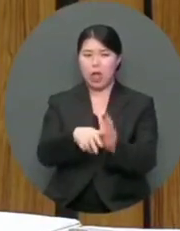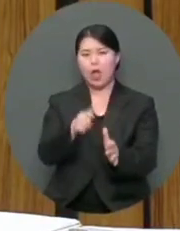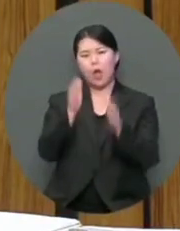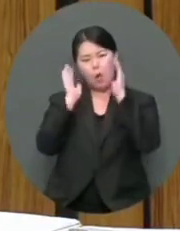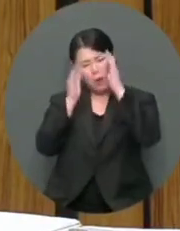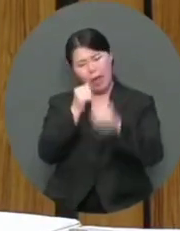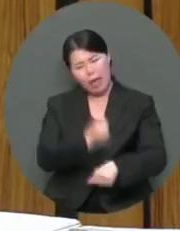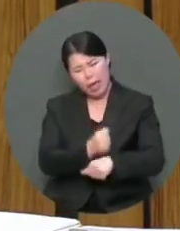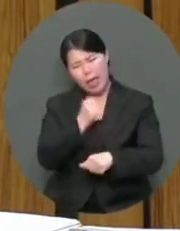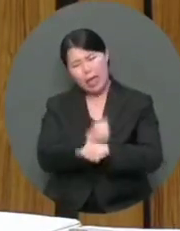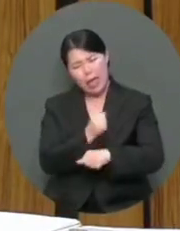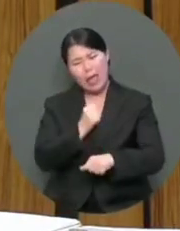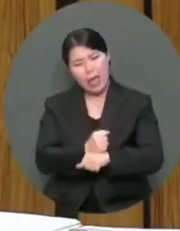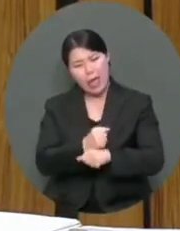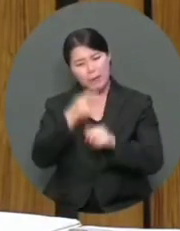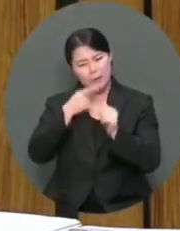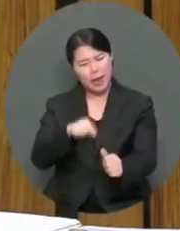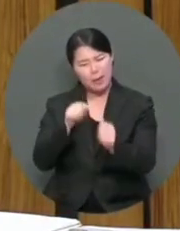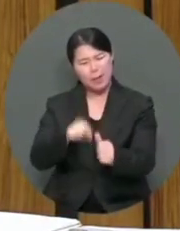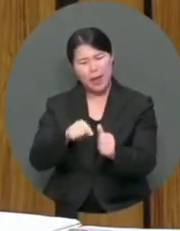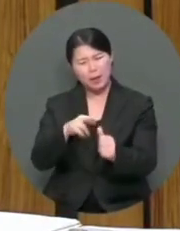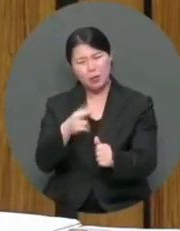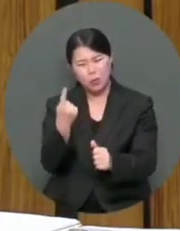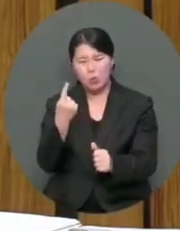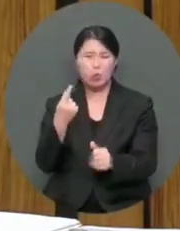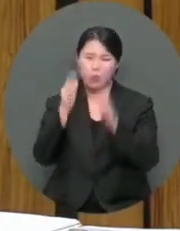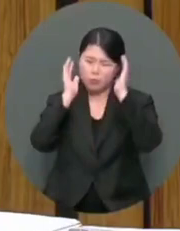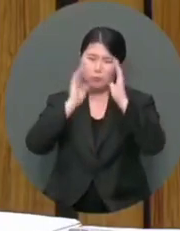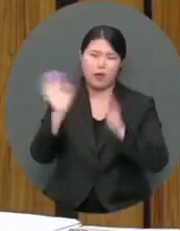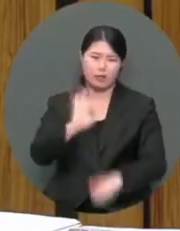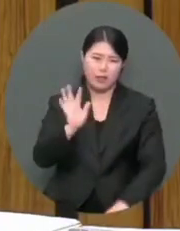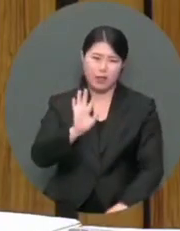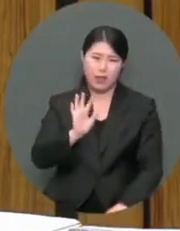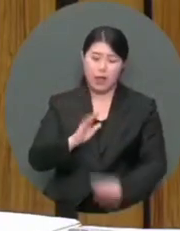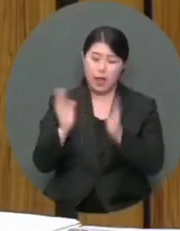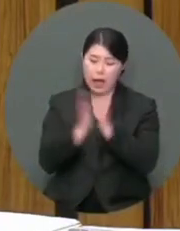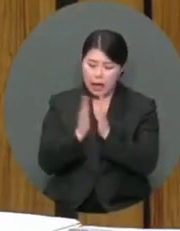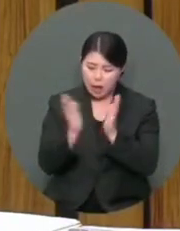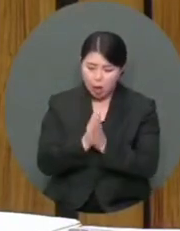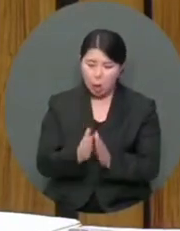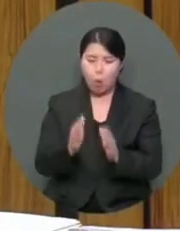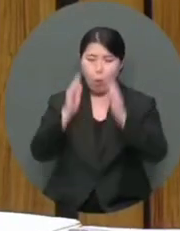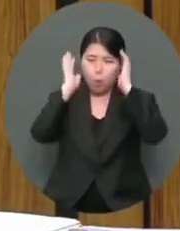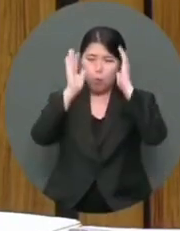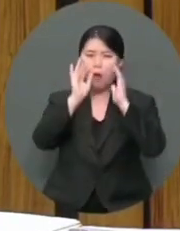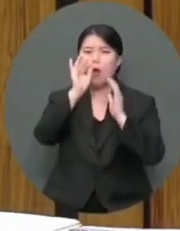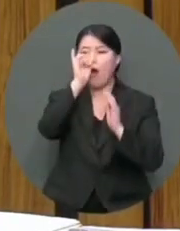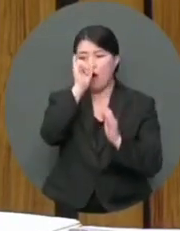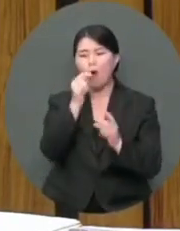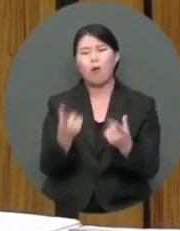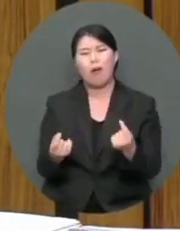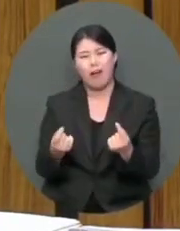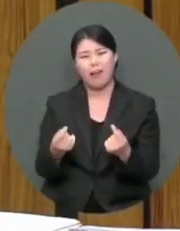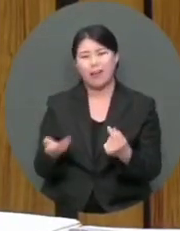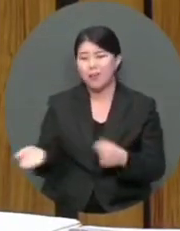공부해라 해도 공부를 잘 안 하는 게 자식들이에요. 알아서 공부 잘하는 사람 있죠? 여기 앞에 계신 분들